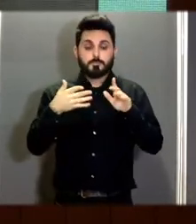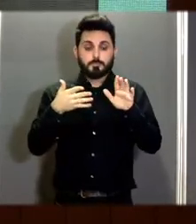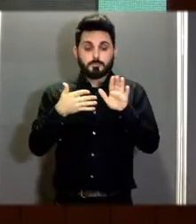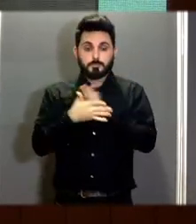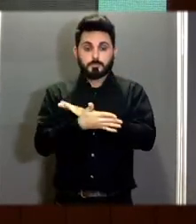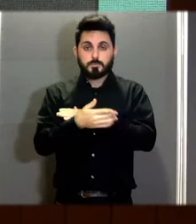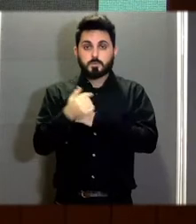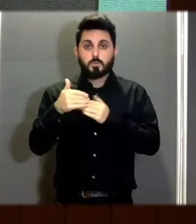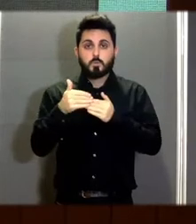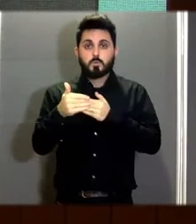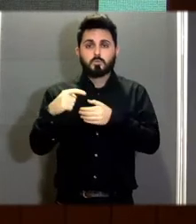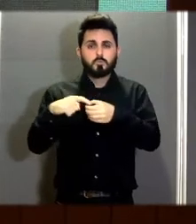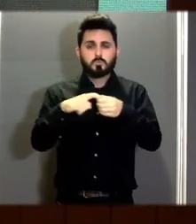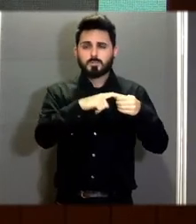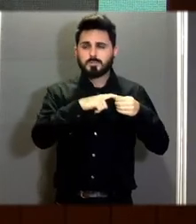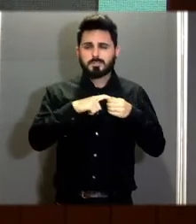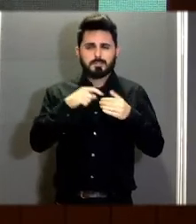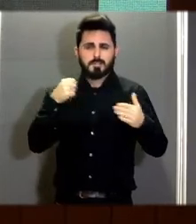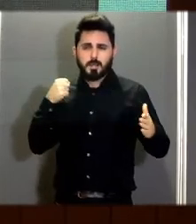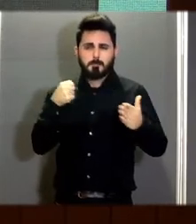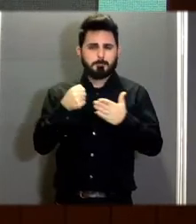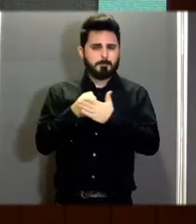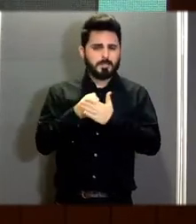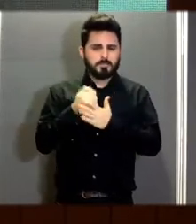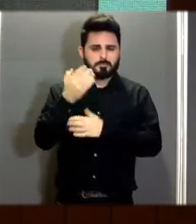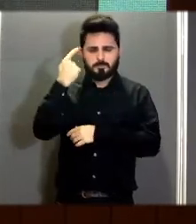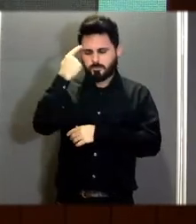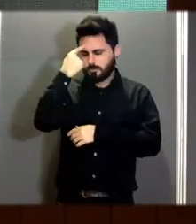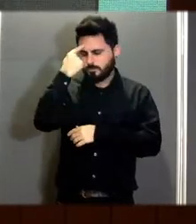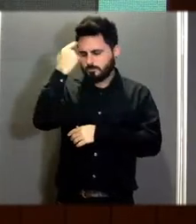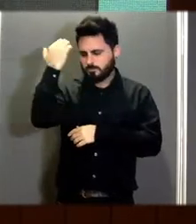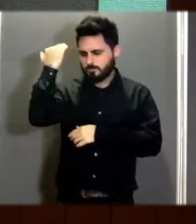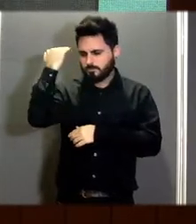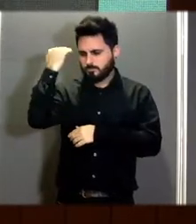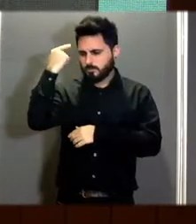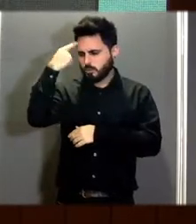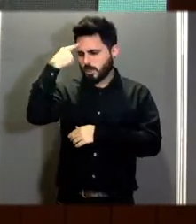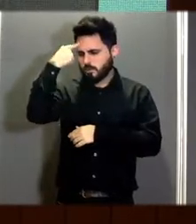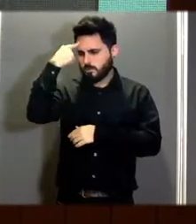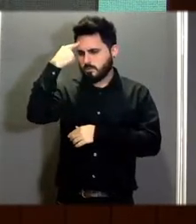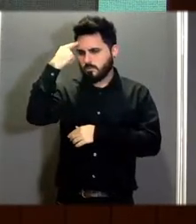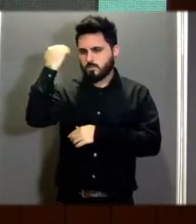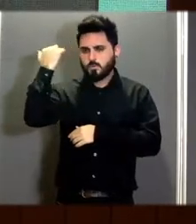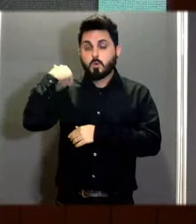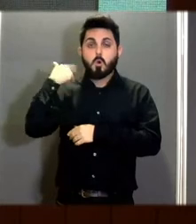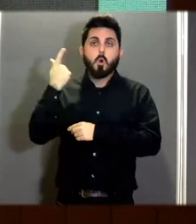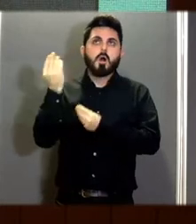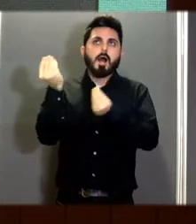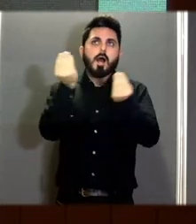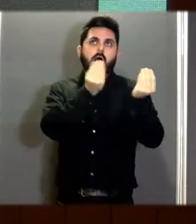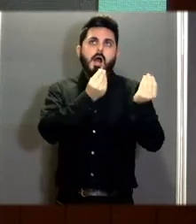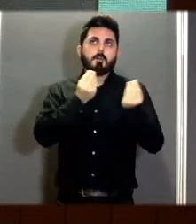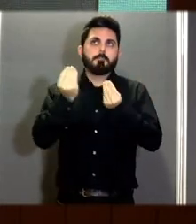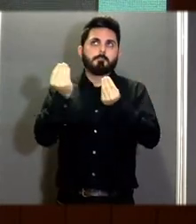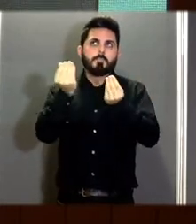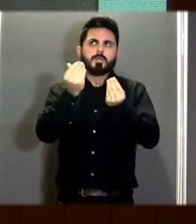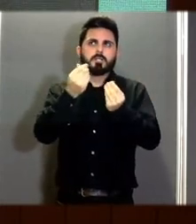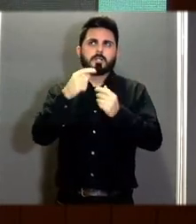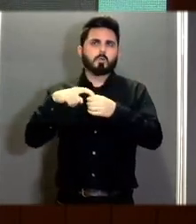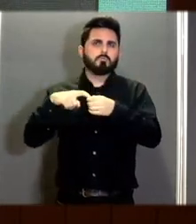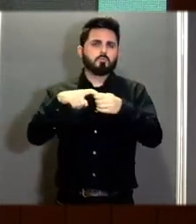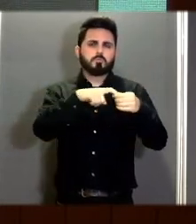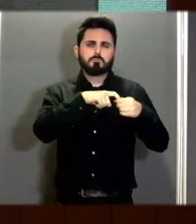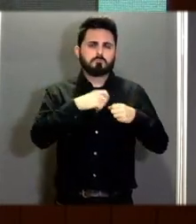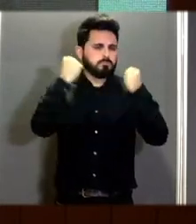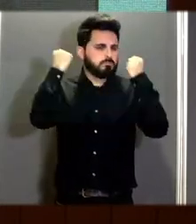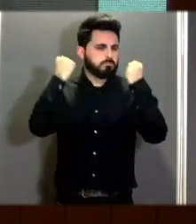moments de màxima solidaritat que recordo a dins de, o que recordo que respirés a l'ambient, a l'entorn, a part